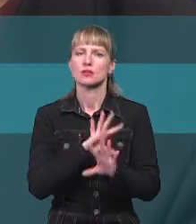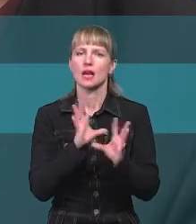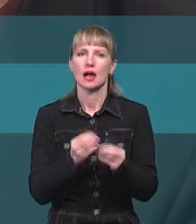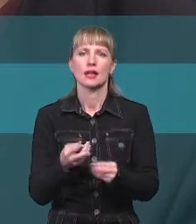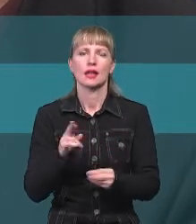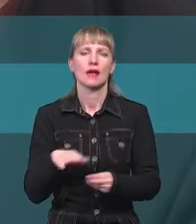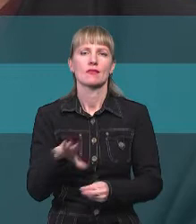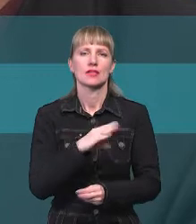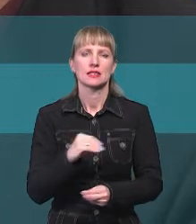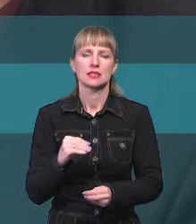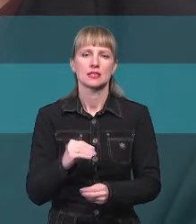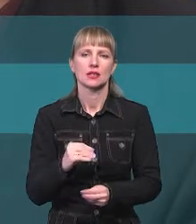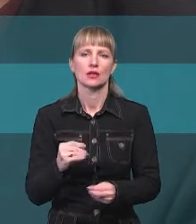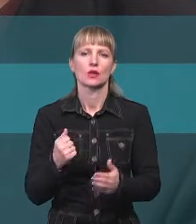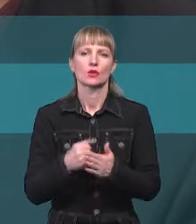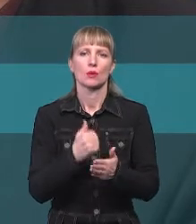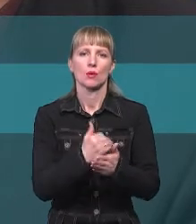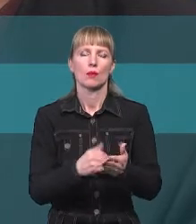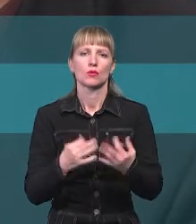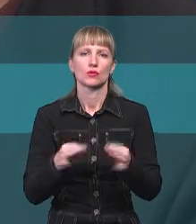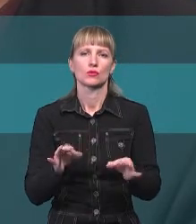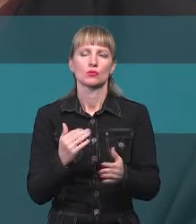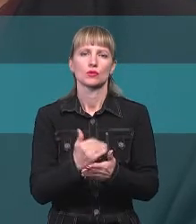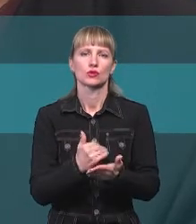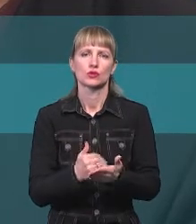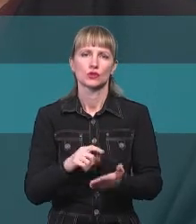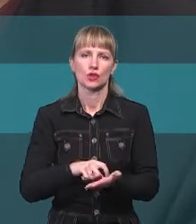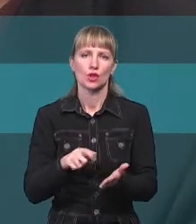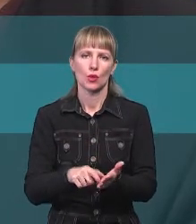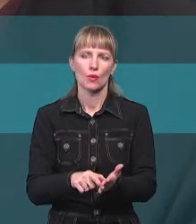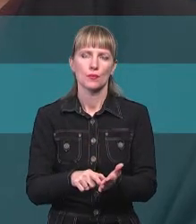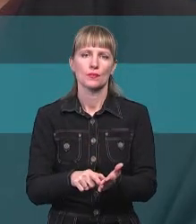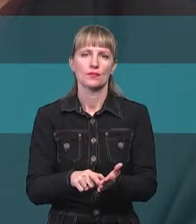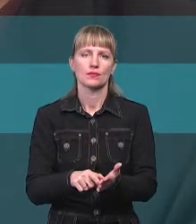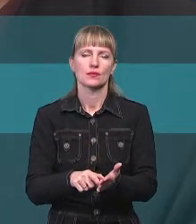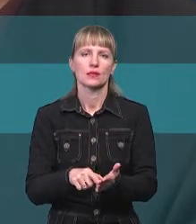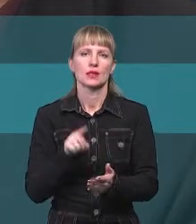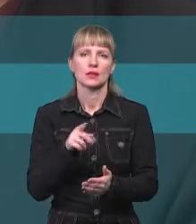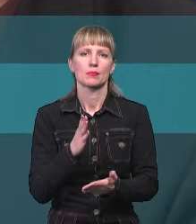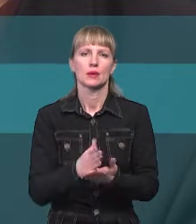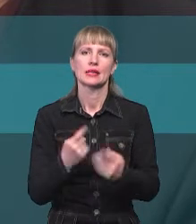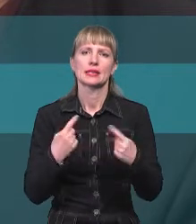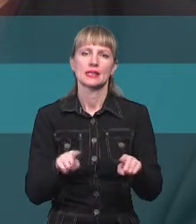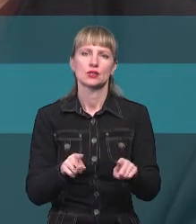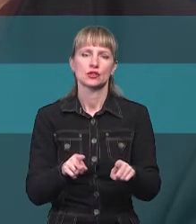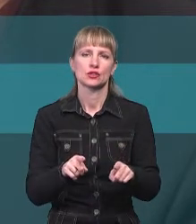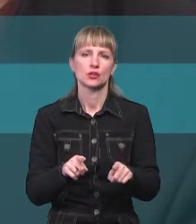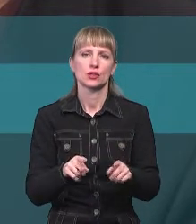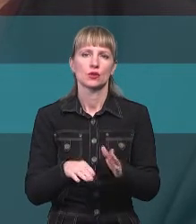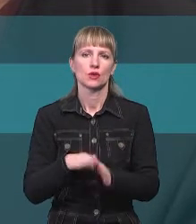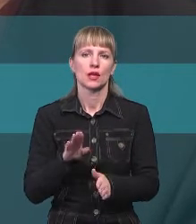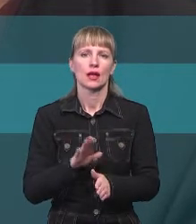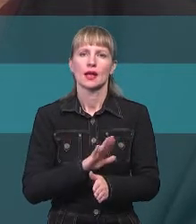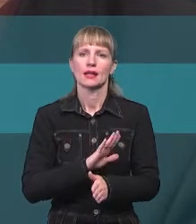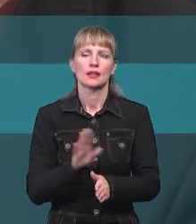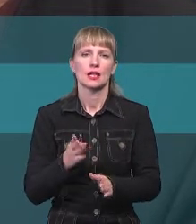для всіх. Але щодо для програми учнів. «Доступне житло»? Програма «Доступне житло», вони там мають інші переваги, але